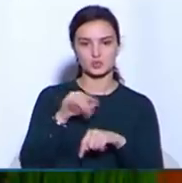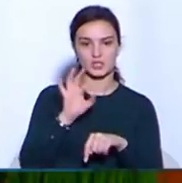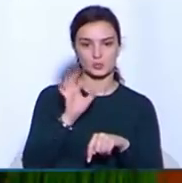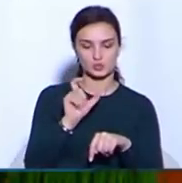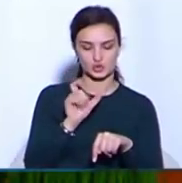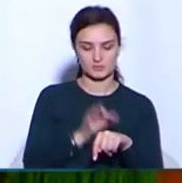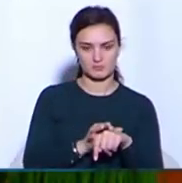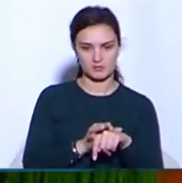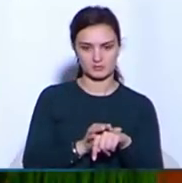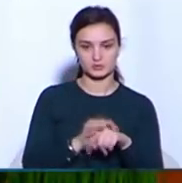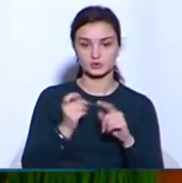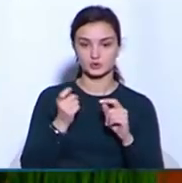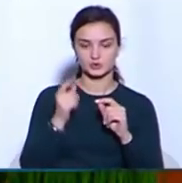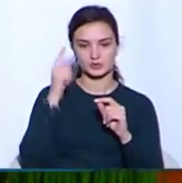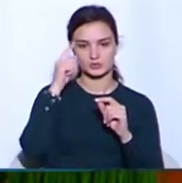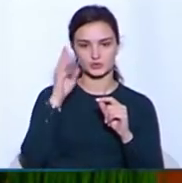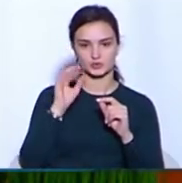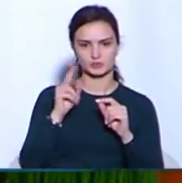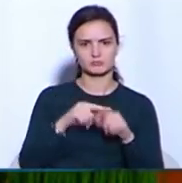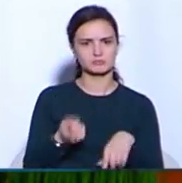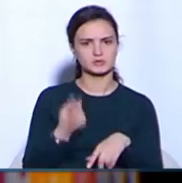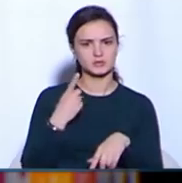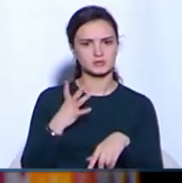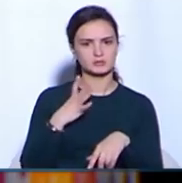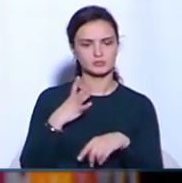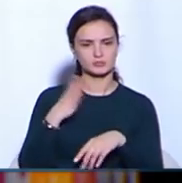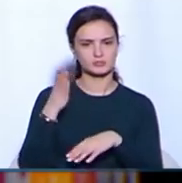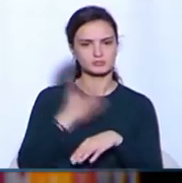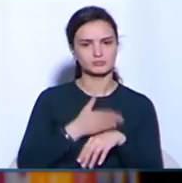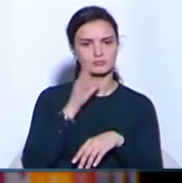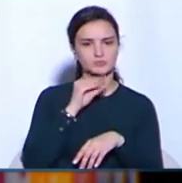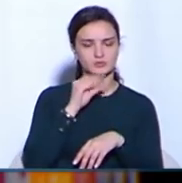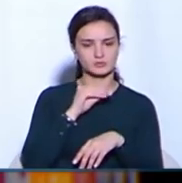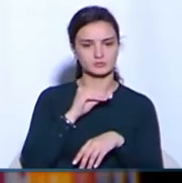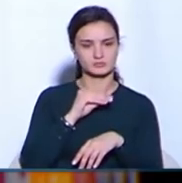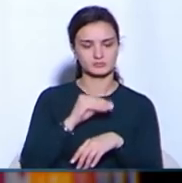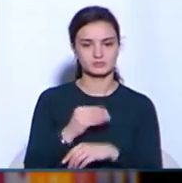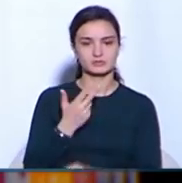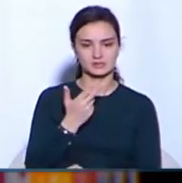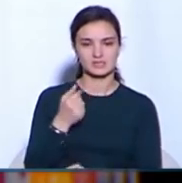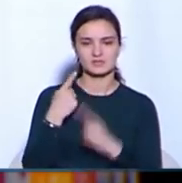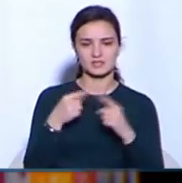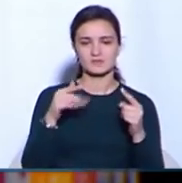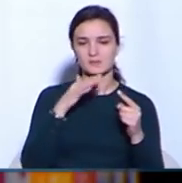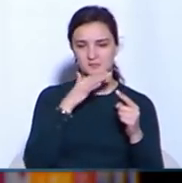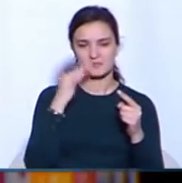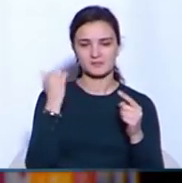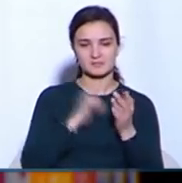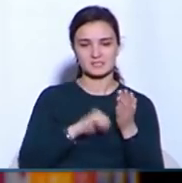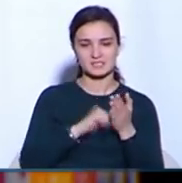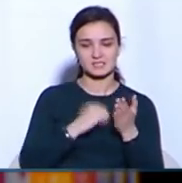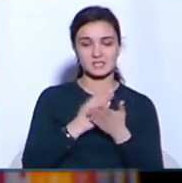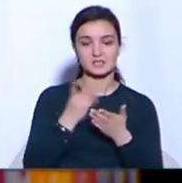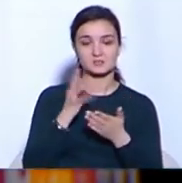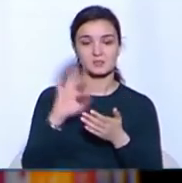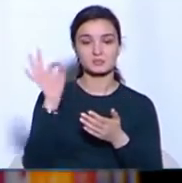დალურჯება, გარკვეულ წინათ ცოტა შოკია, რომ ეს ნეტა როდის მოხდა. აქ რა თქმა უნდა სხვა ბევრი ასპექტიც არის, მაგრამ